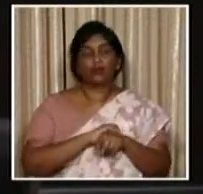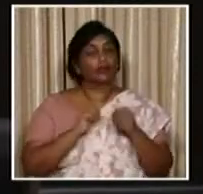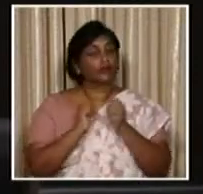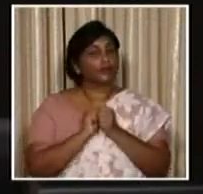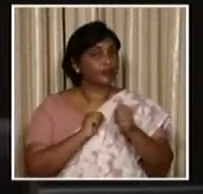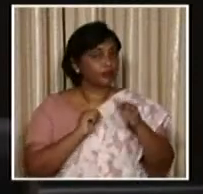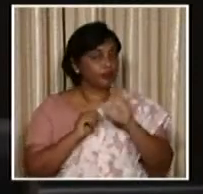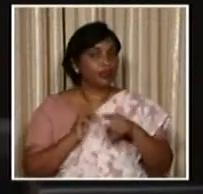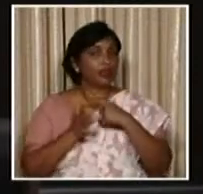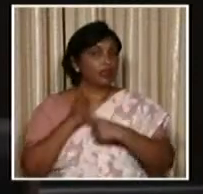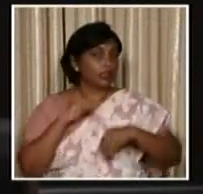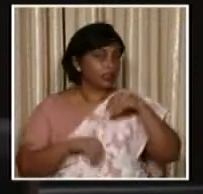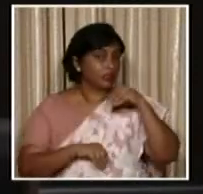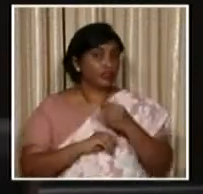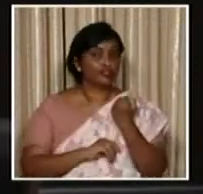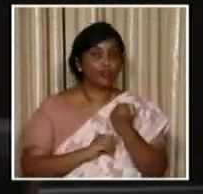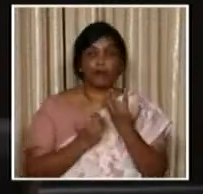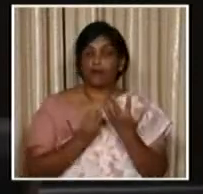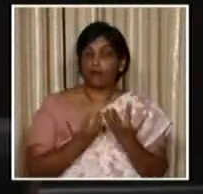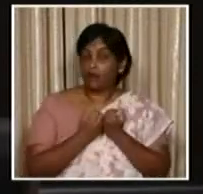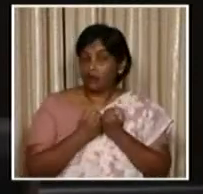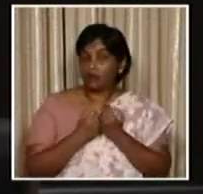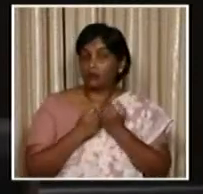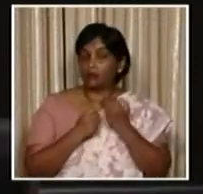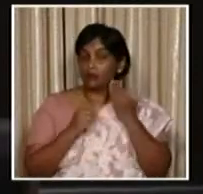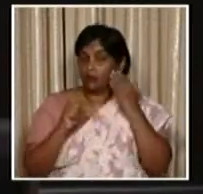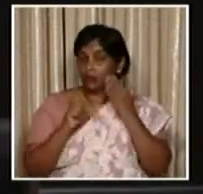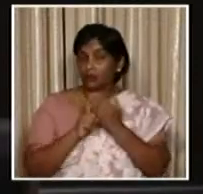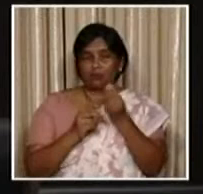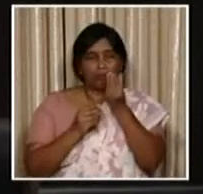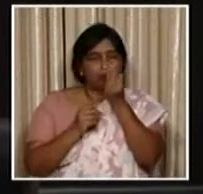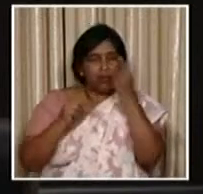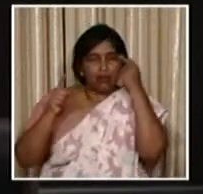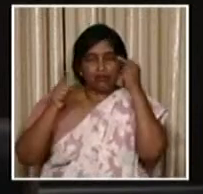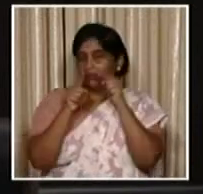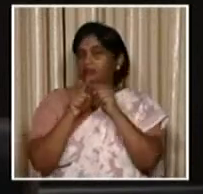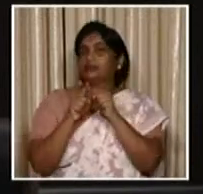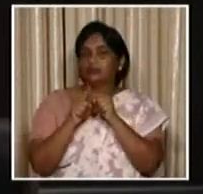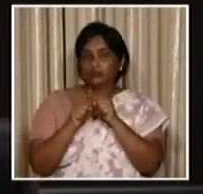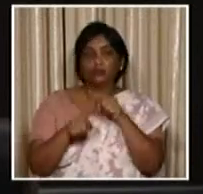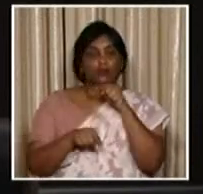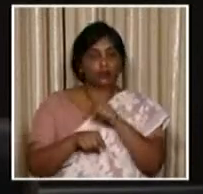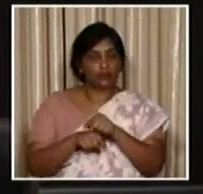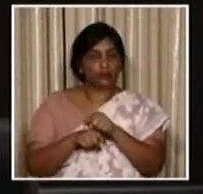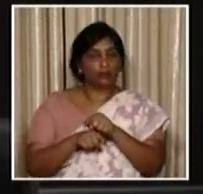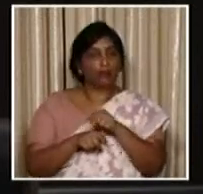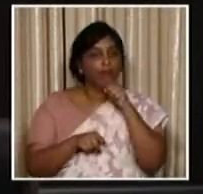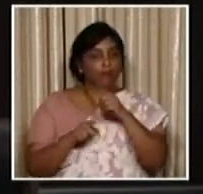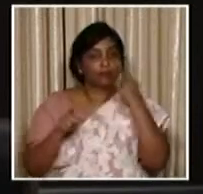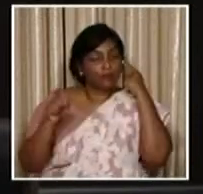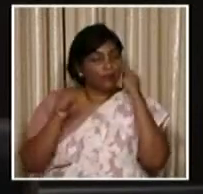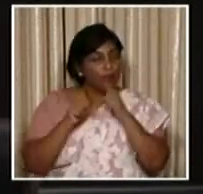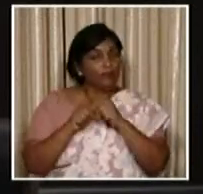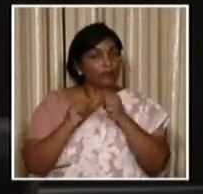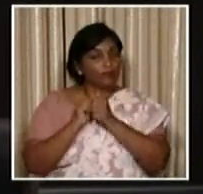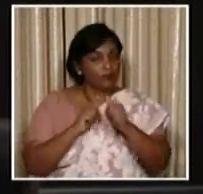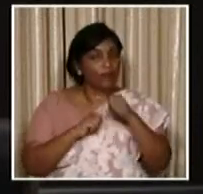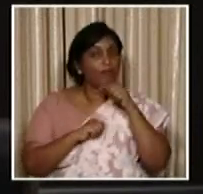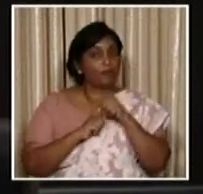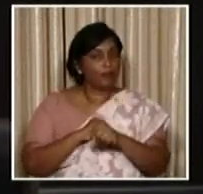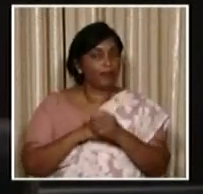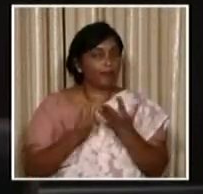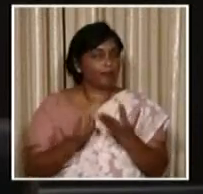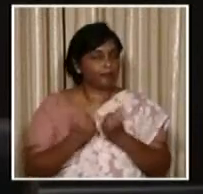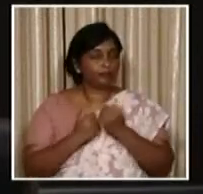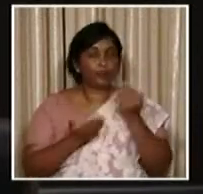කටයුත්ත දේශපාලන බලය ගැනීමක් කියන කුඩා දෙයට ලඟු කරලා මේ ඒ ලඟු කිරීම කරලා මේ